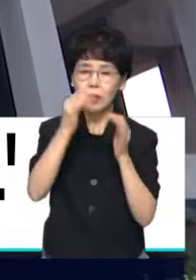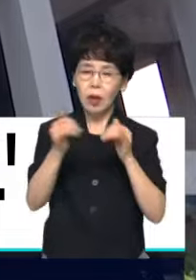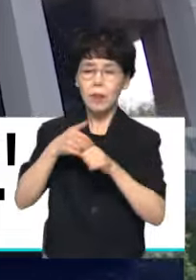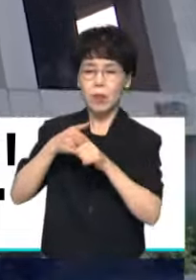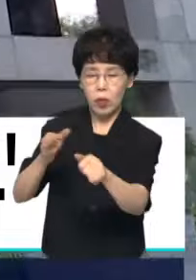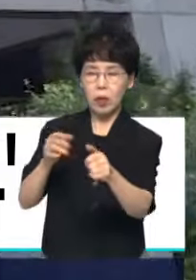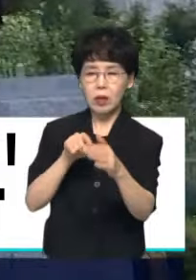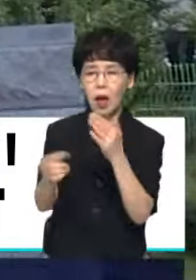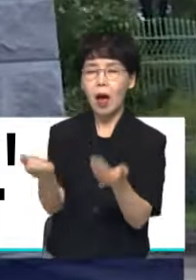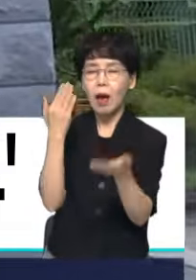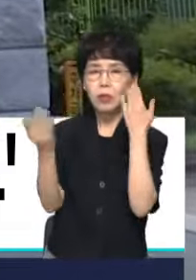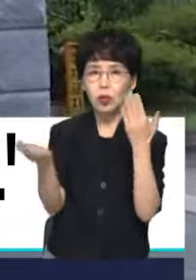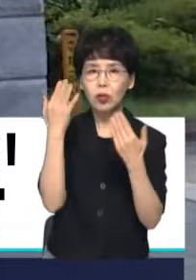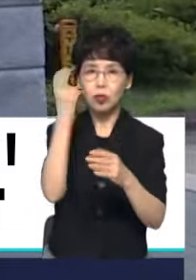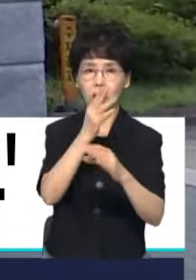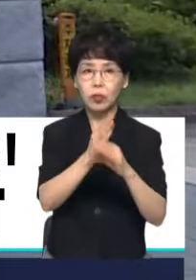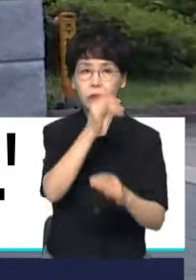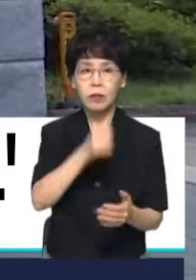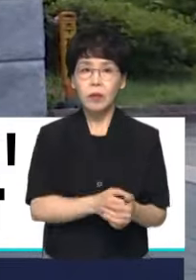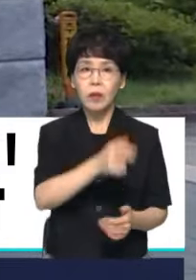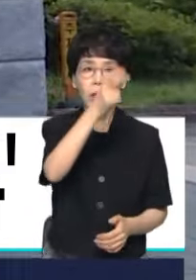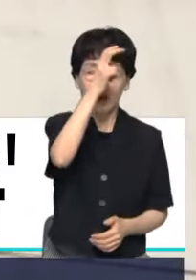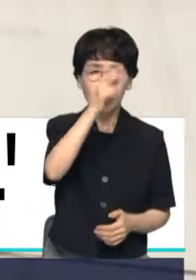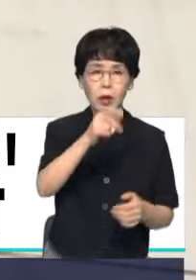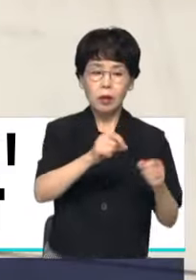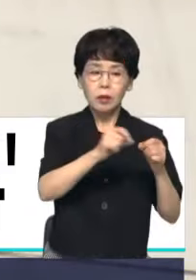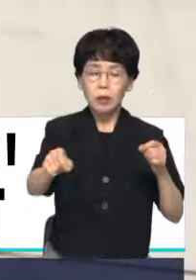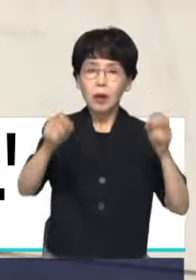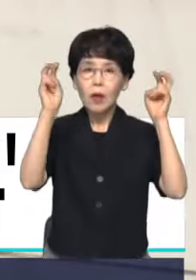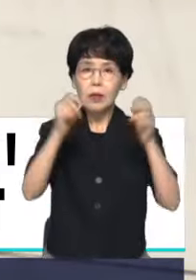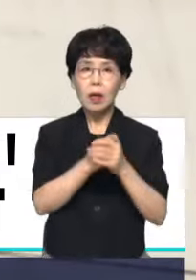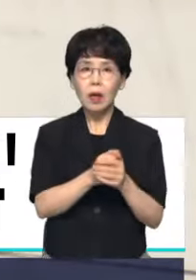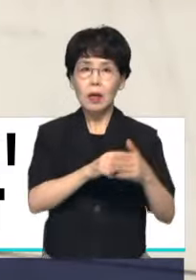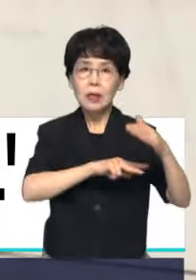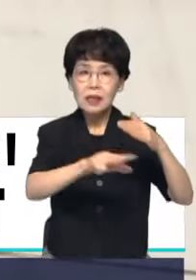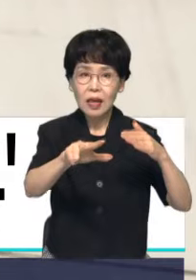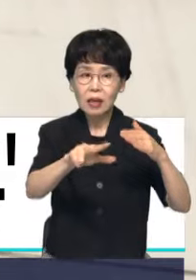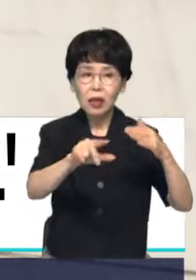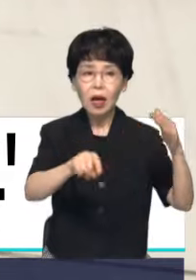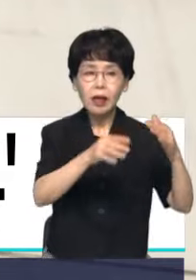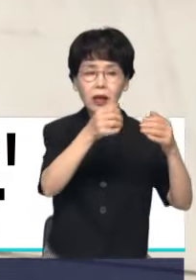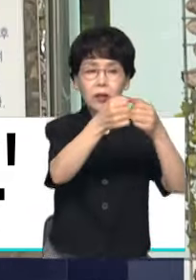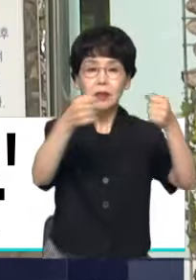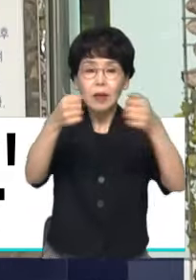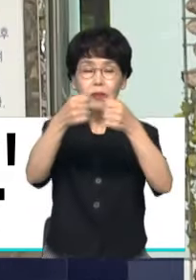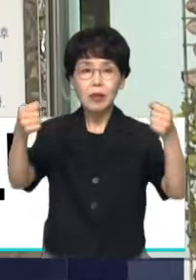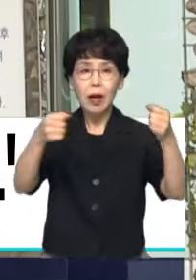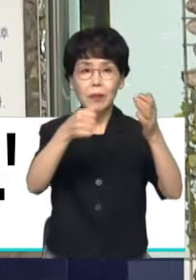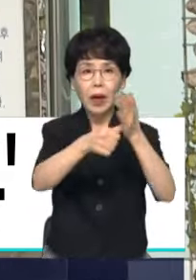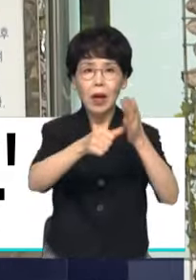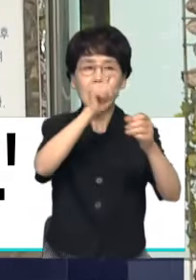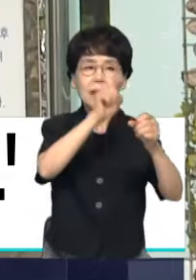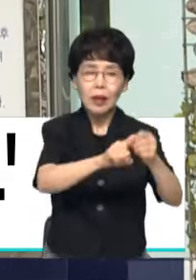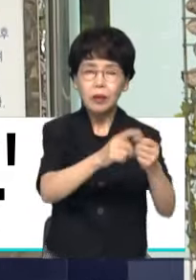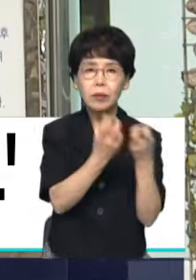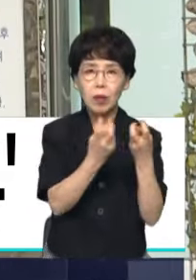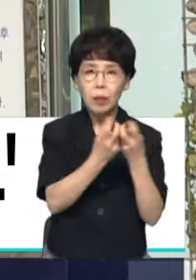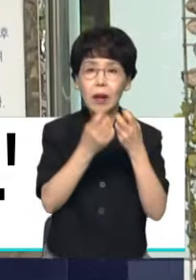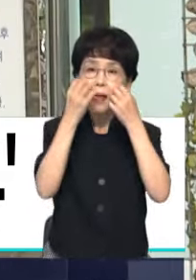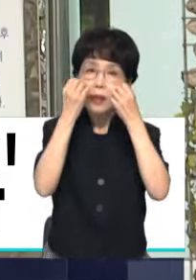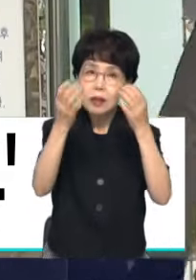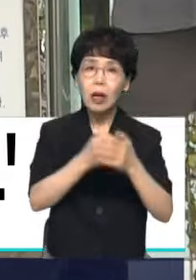보내 압수수색을 진행하고 있습니다. 경찰은 자회사가 지하철 사물함에 장착되는 잠금장치를